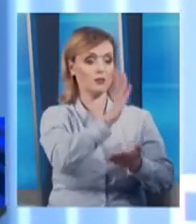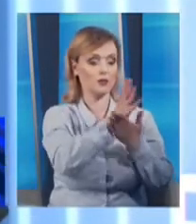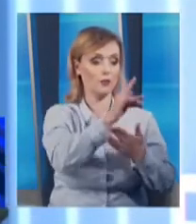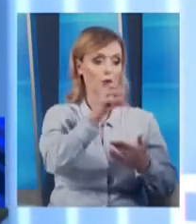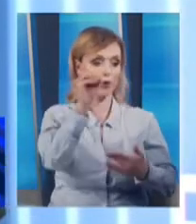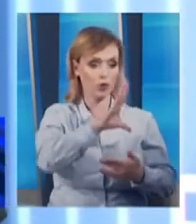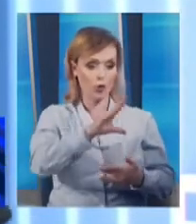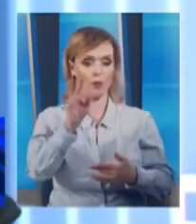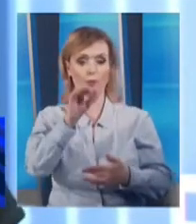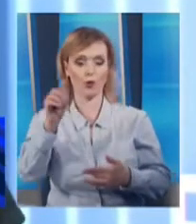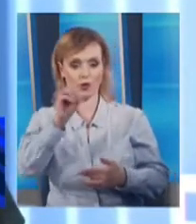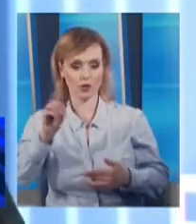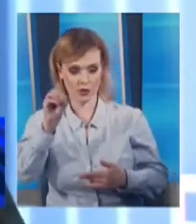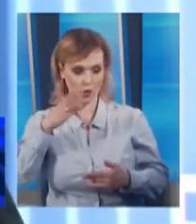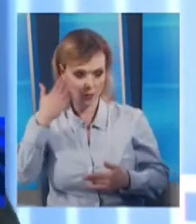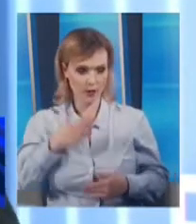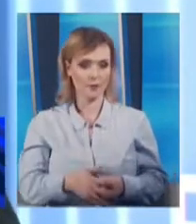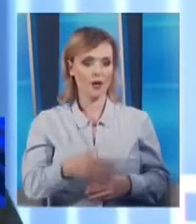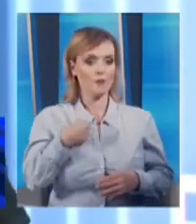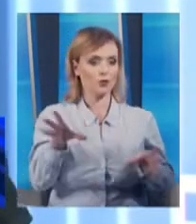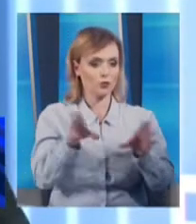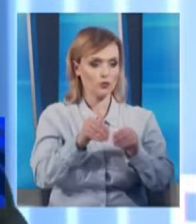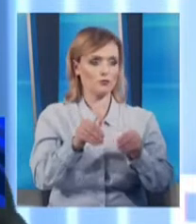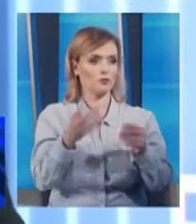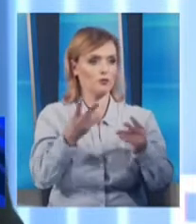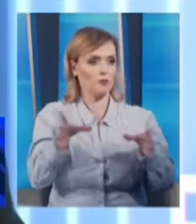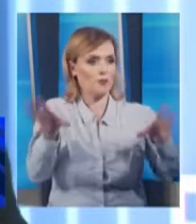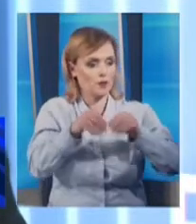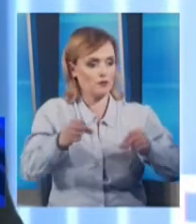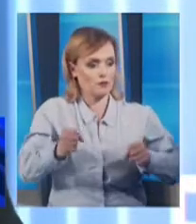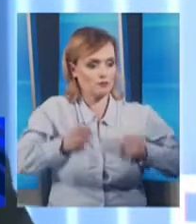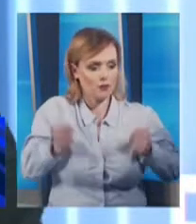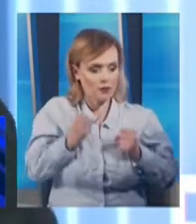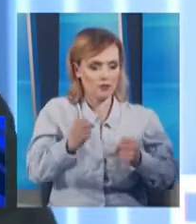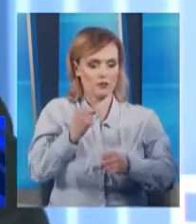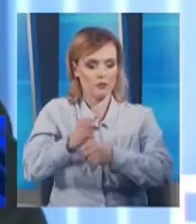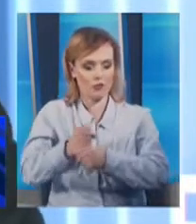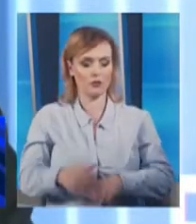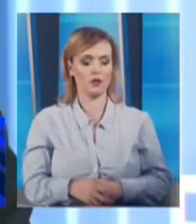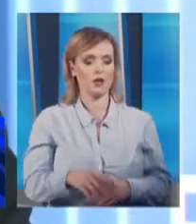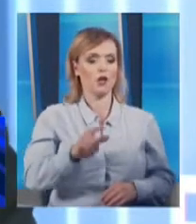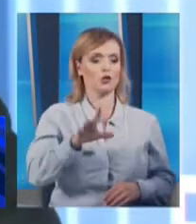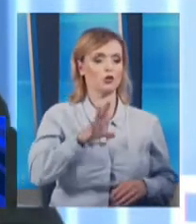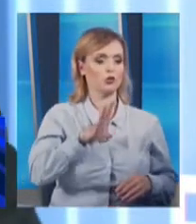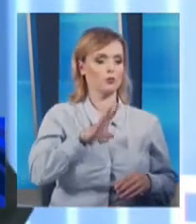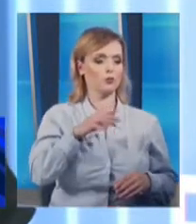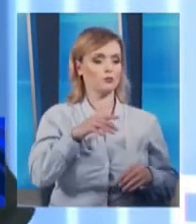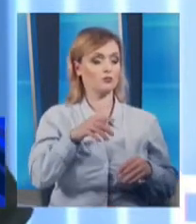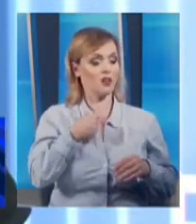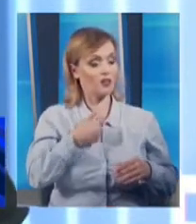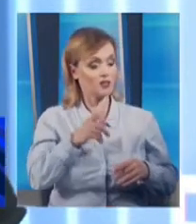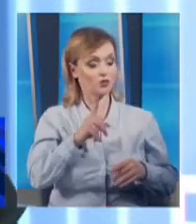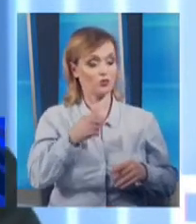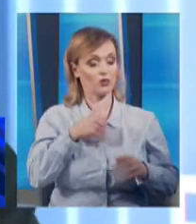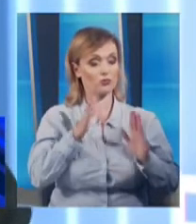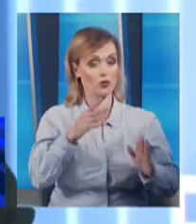astfel încât să muncim cu toții în sprijinul unui singur candidat, a unui proiect de țară și, bineînțeles, în ceea ce privește apărarea